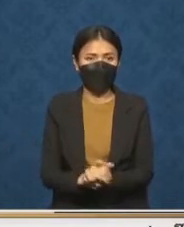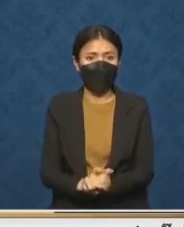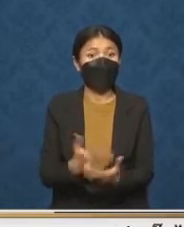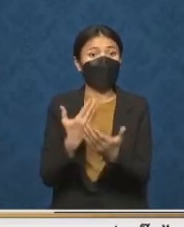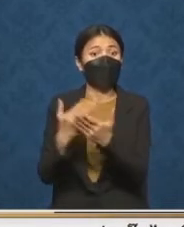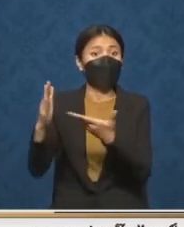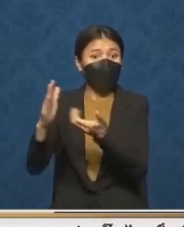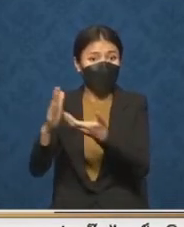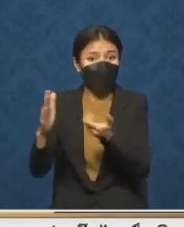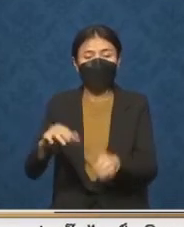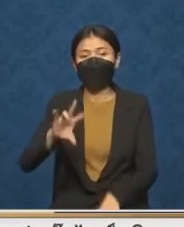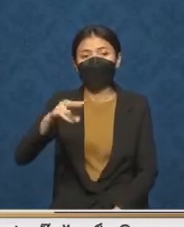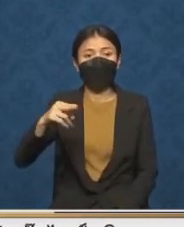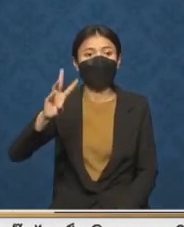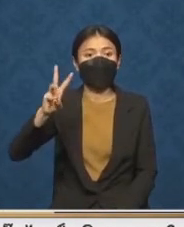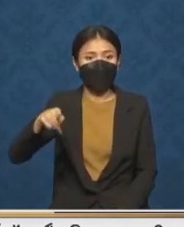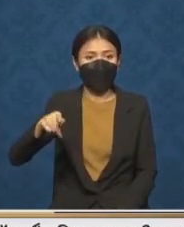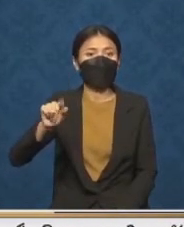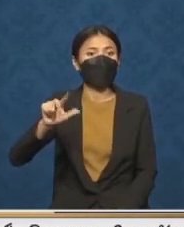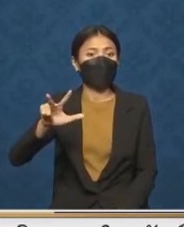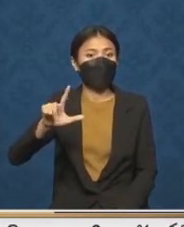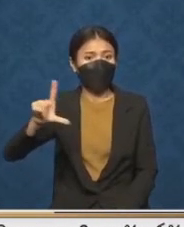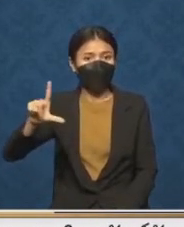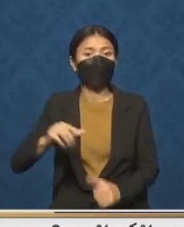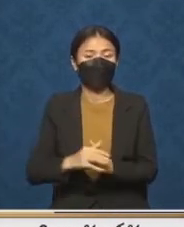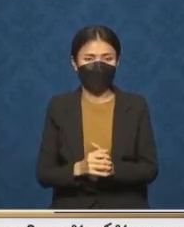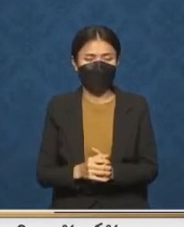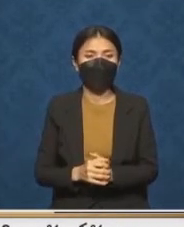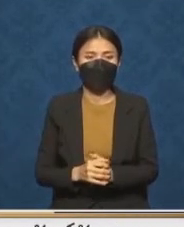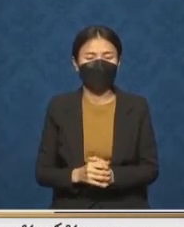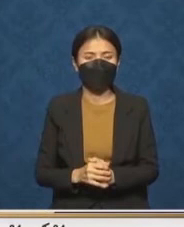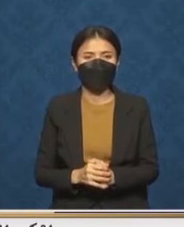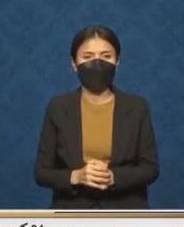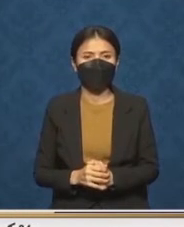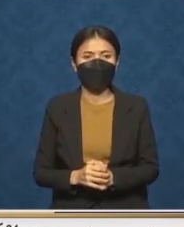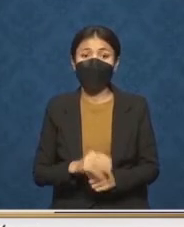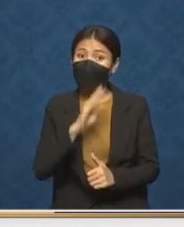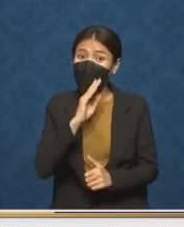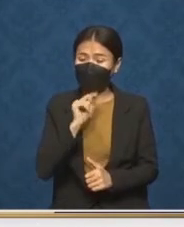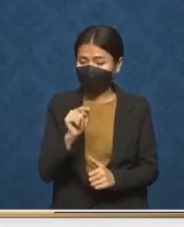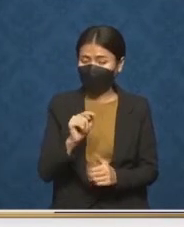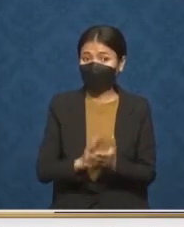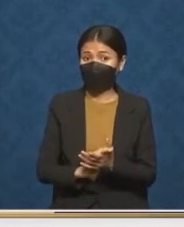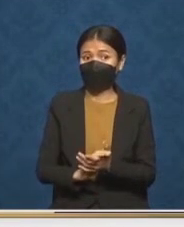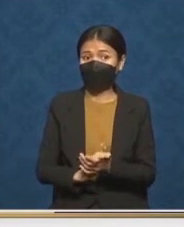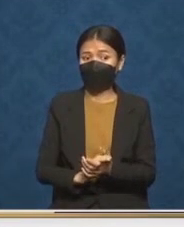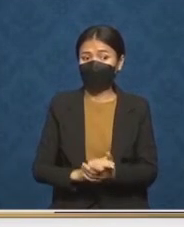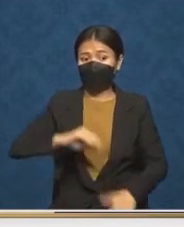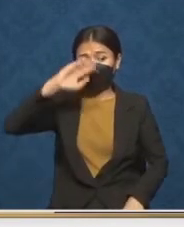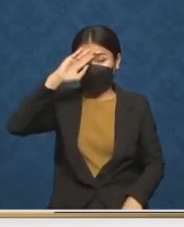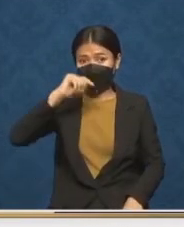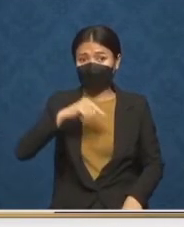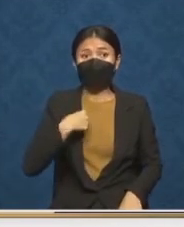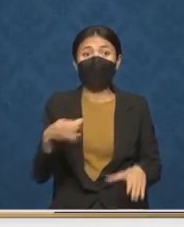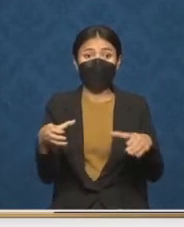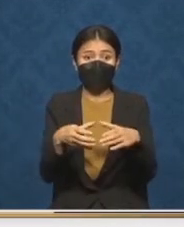ที่76,023 ล้านบาทและหากการเบิกจ่ายค่ารักษาพยาบาลของคู่สมรสของกลุ่มคนที่มี